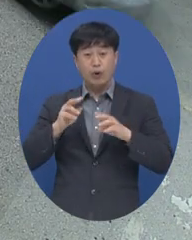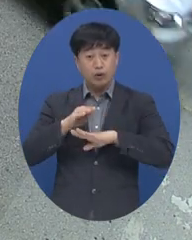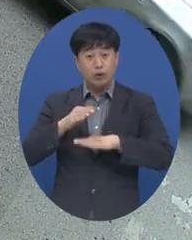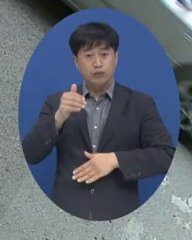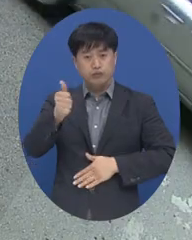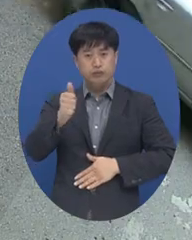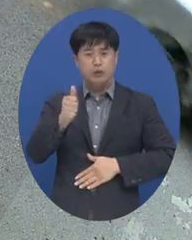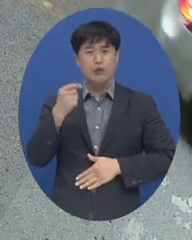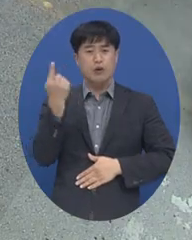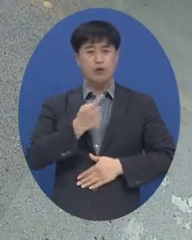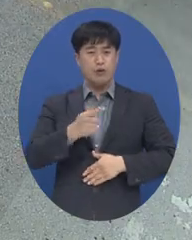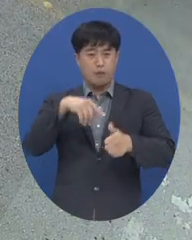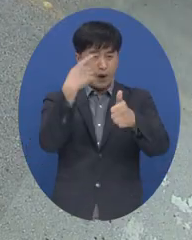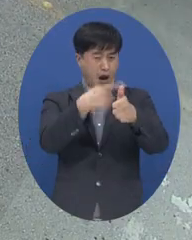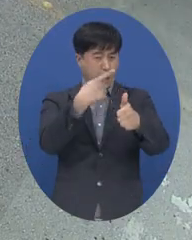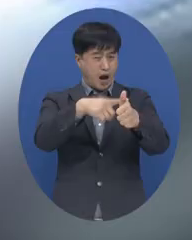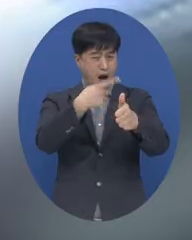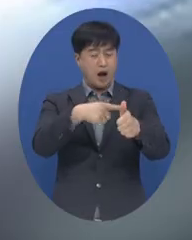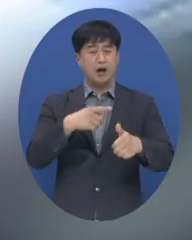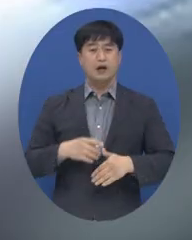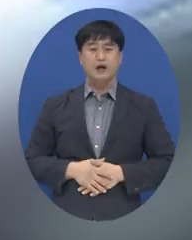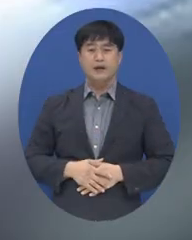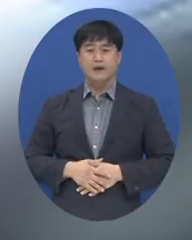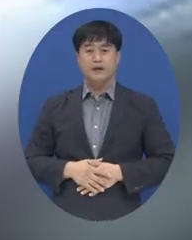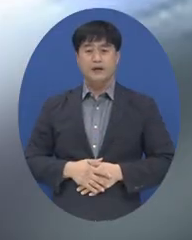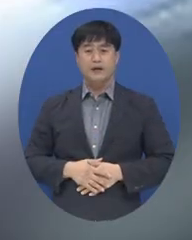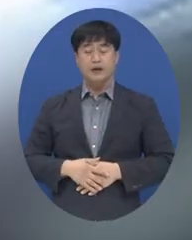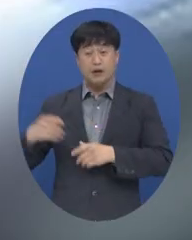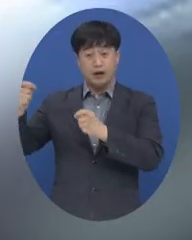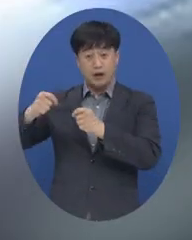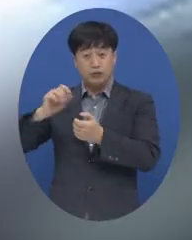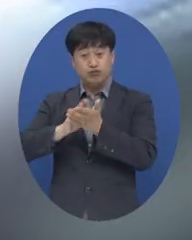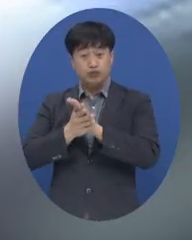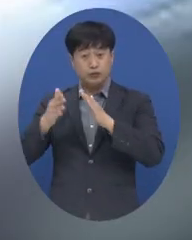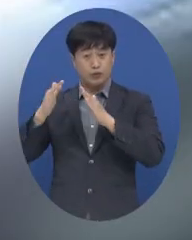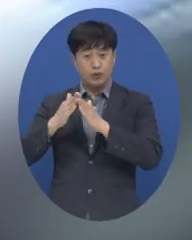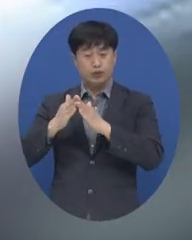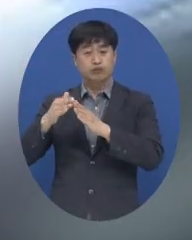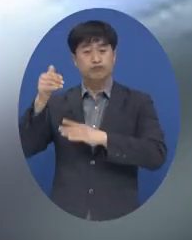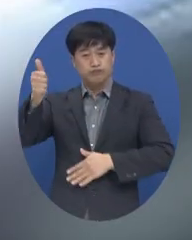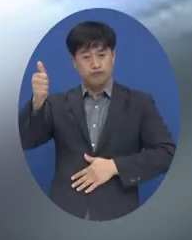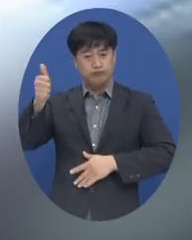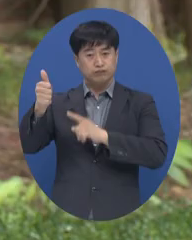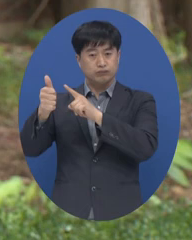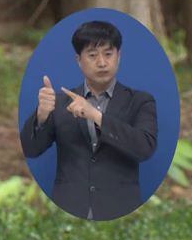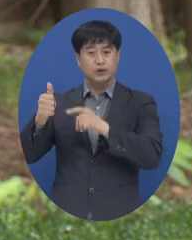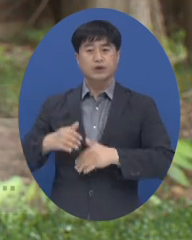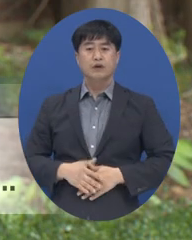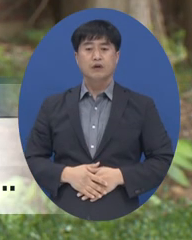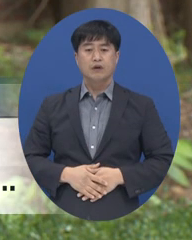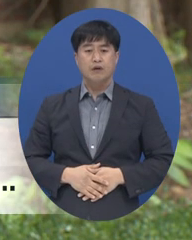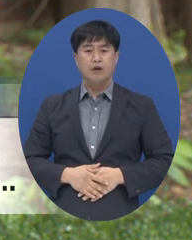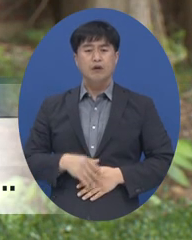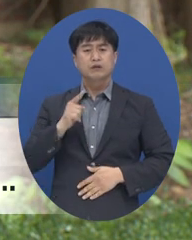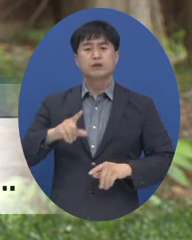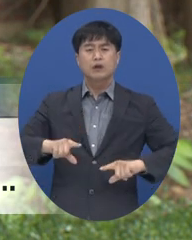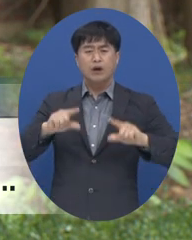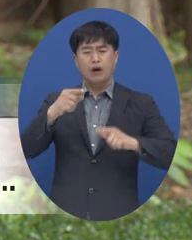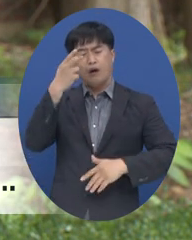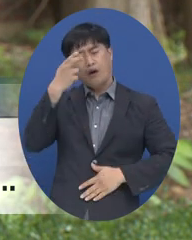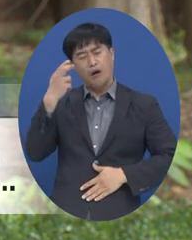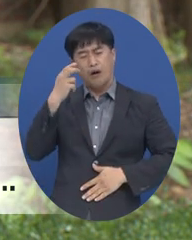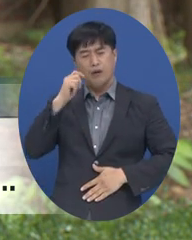변 에게 다가가 욕설을 퍼붓습니다 인근 유치원 장 방법이었습니다 근데 그날은